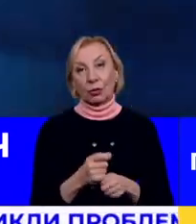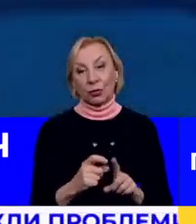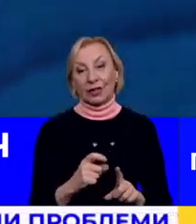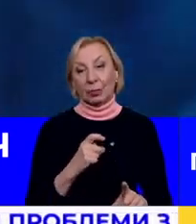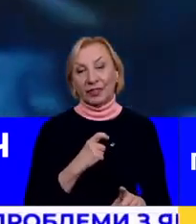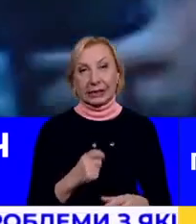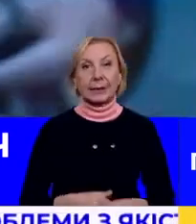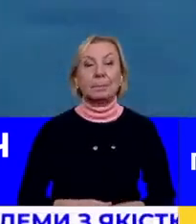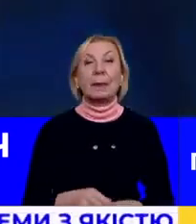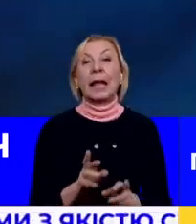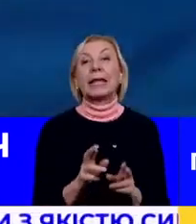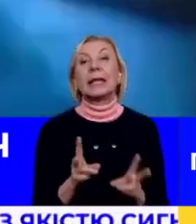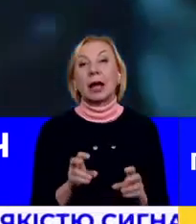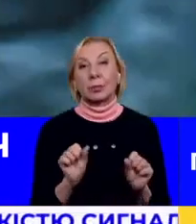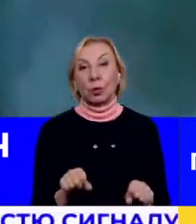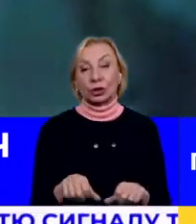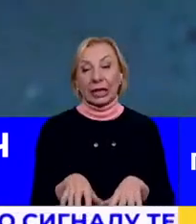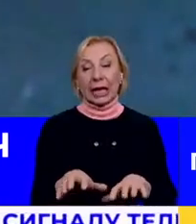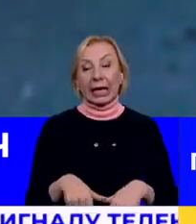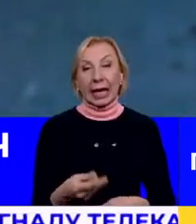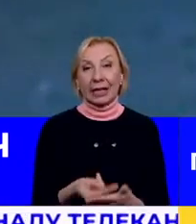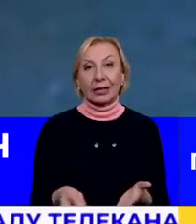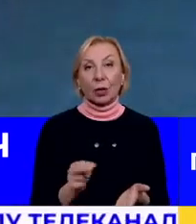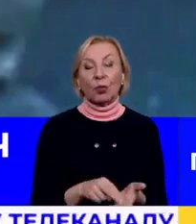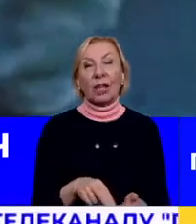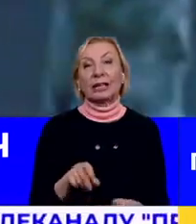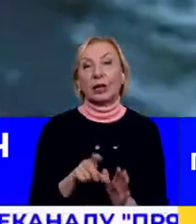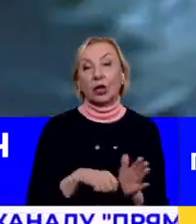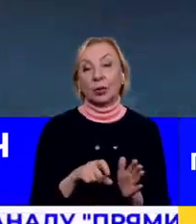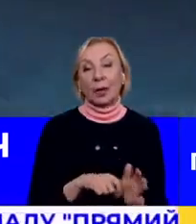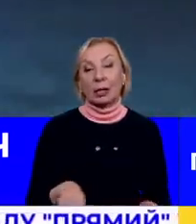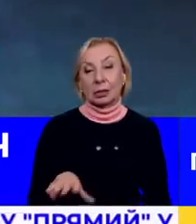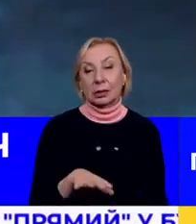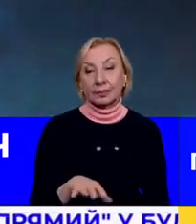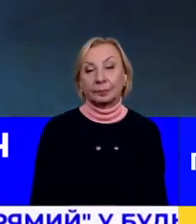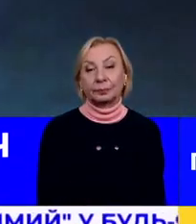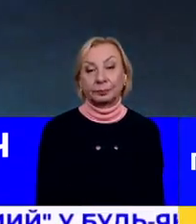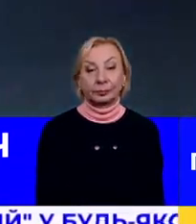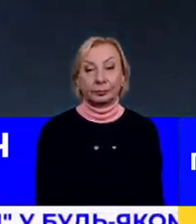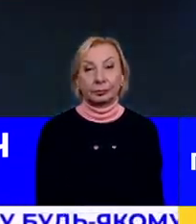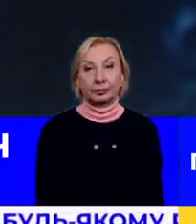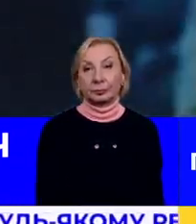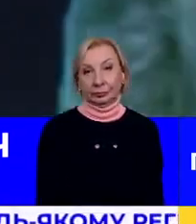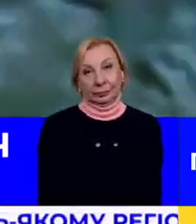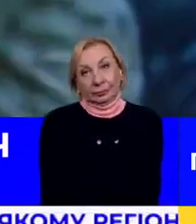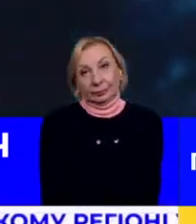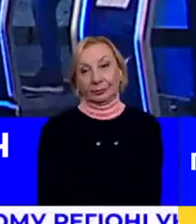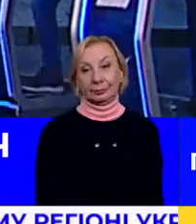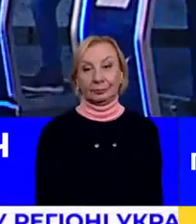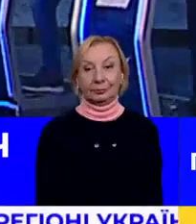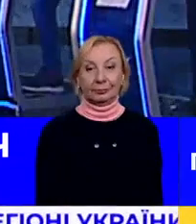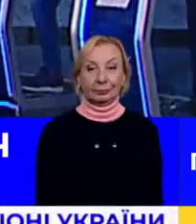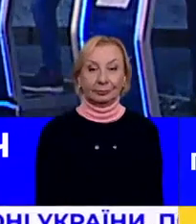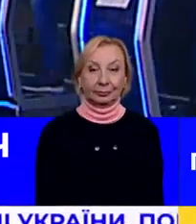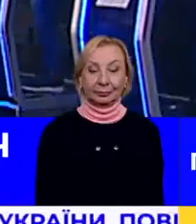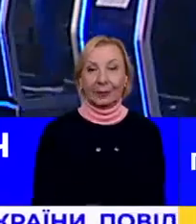Яким чином можна реінтегрувати Донбас? Я кажу, там сложного. Как будто бы это так прям сложно,